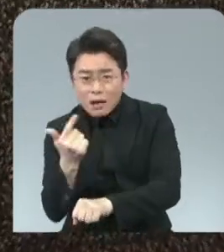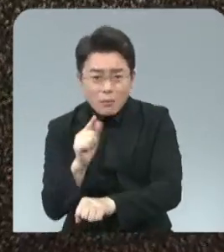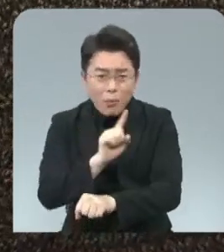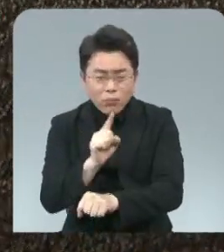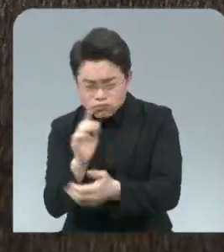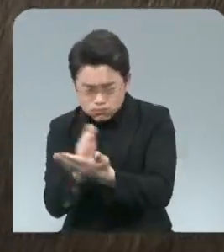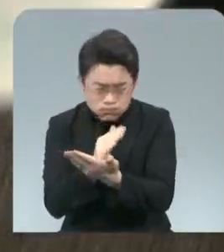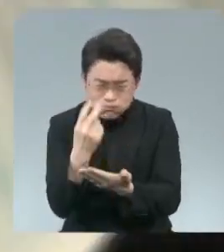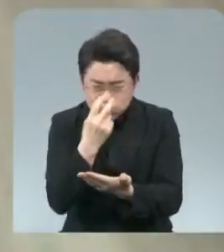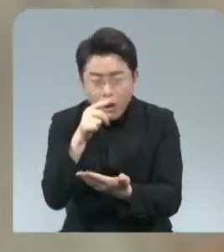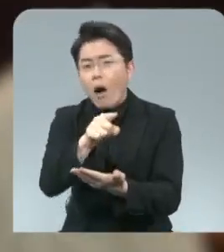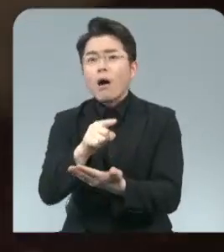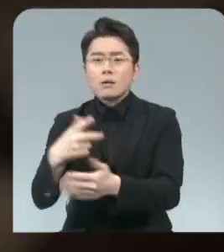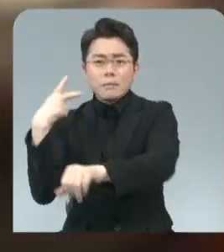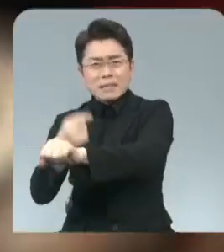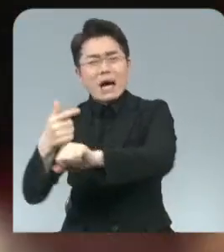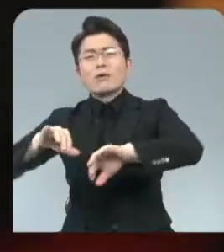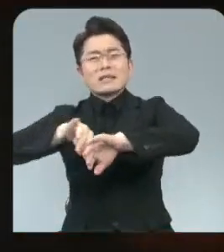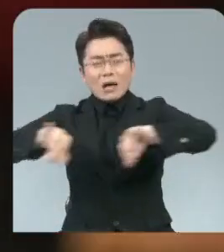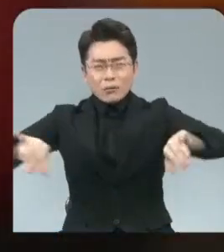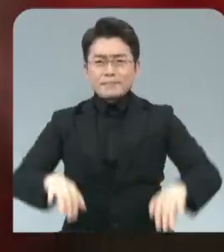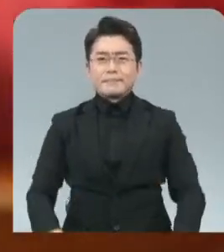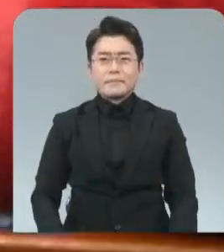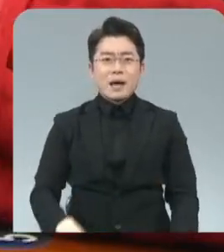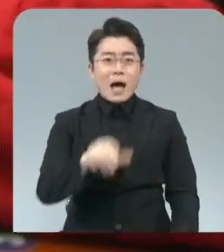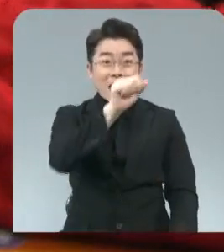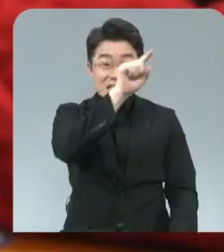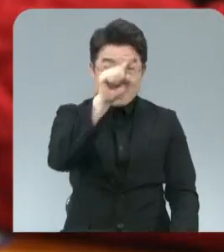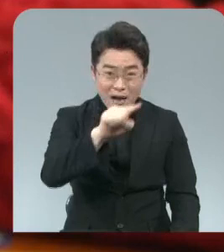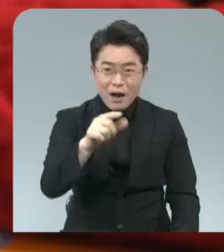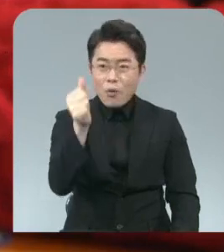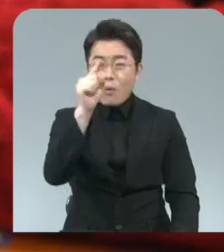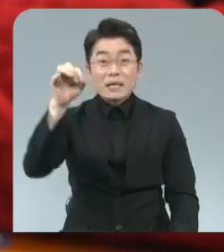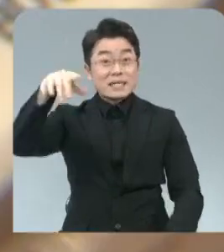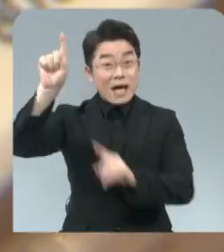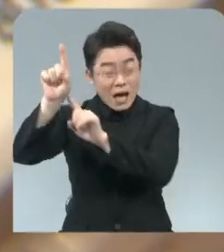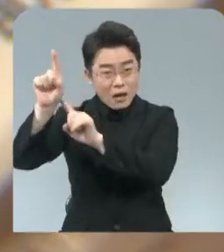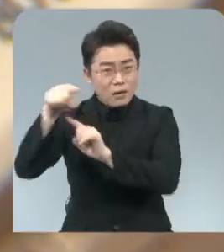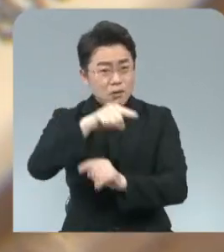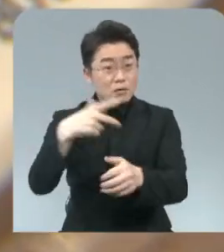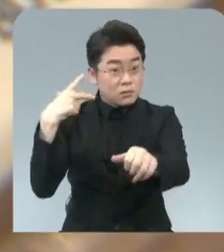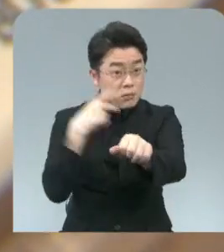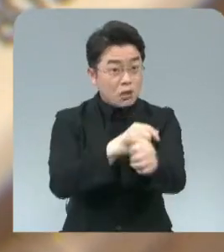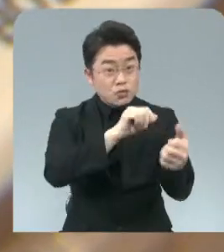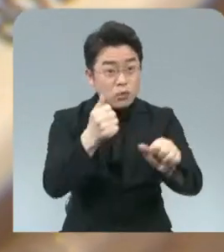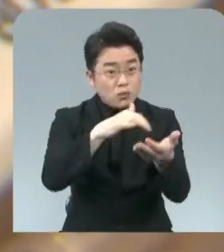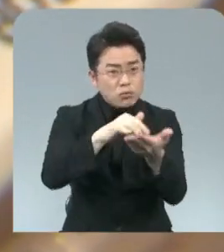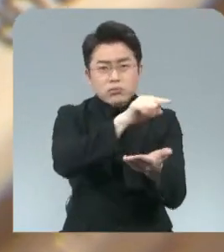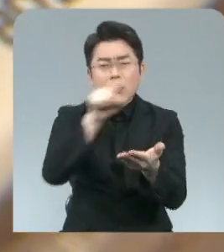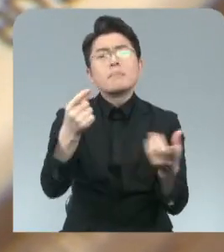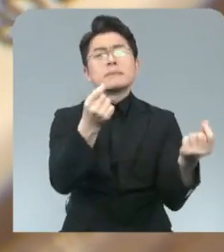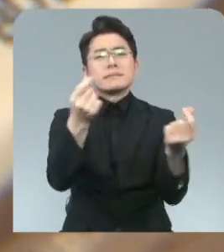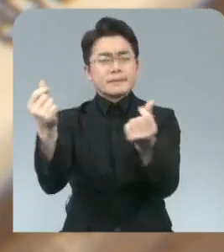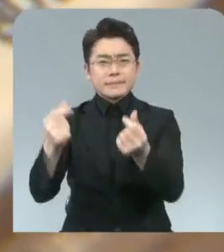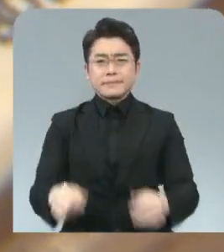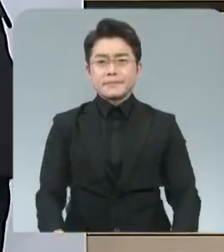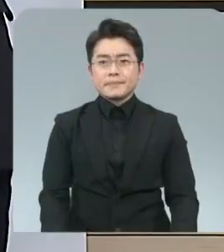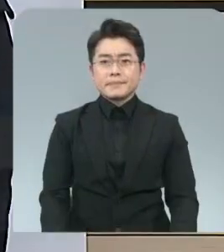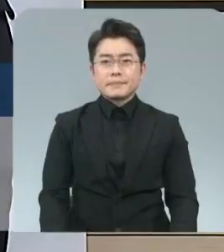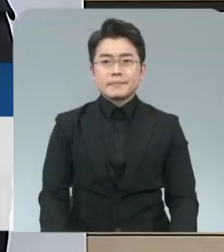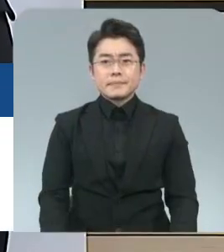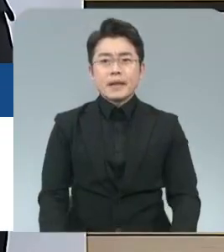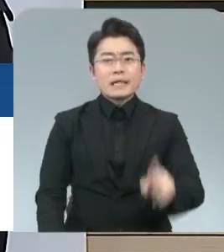아직 없습니다. 아스트라제네카나 화이자 백신이나 사망 신고율엔 거의 차이가 없었습니다. 10만